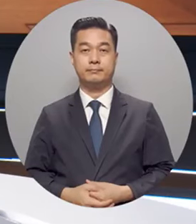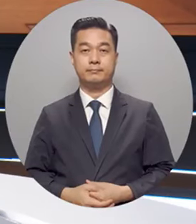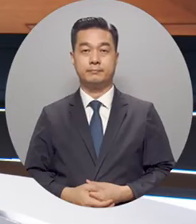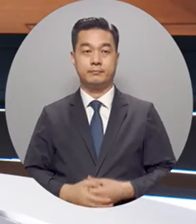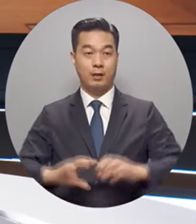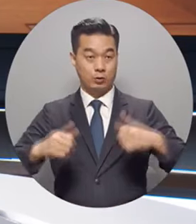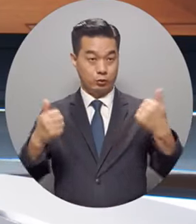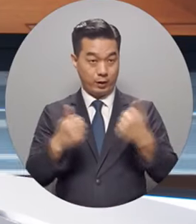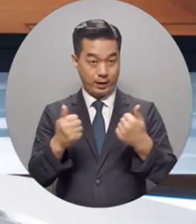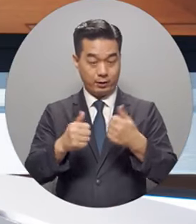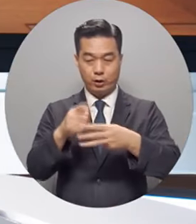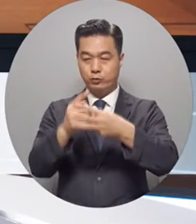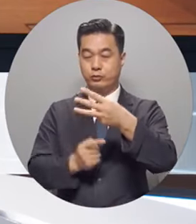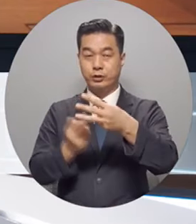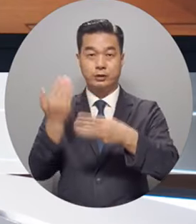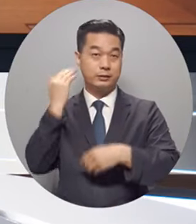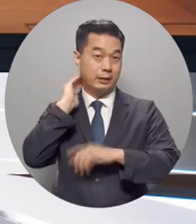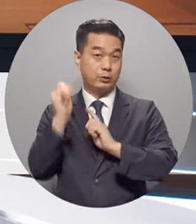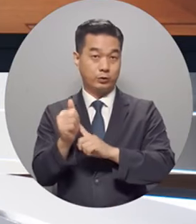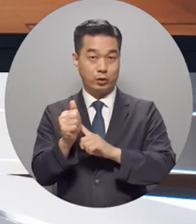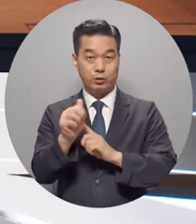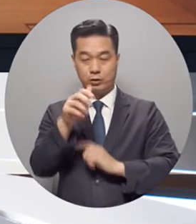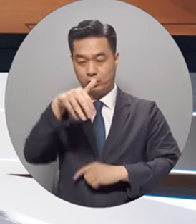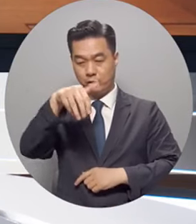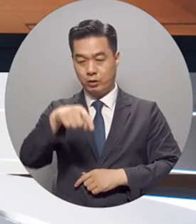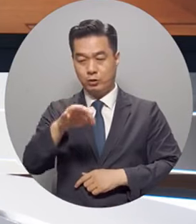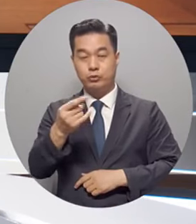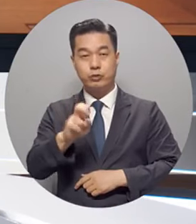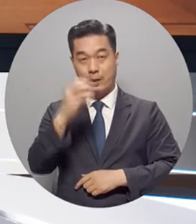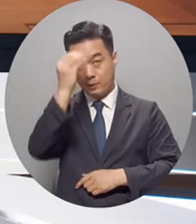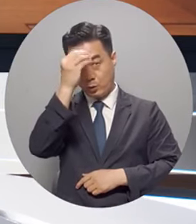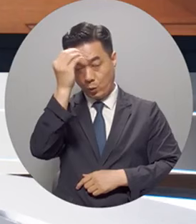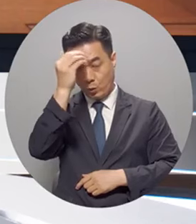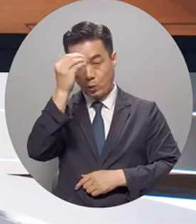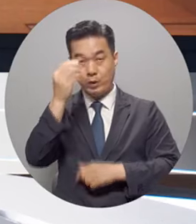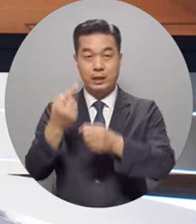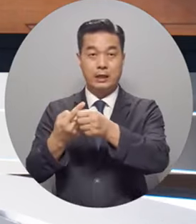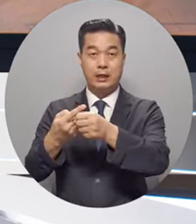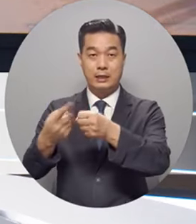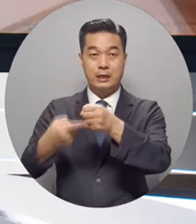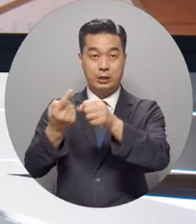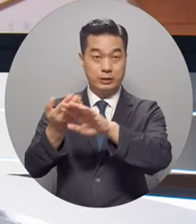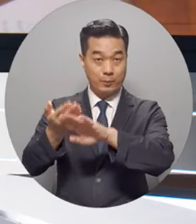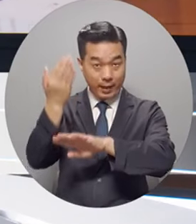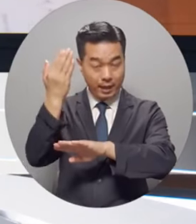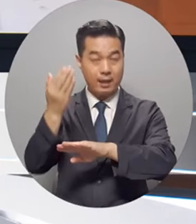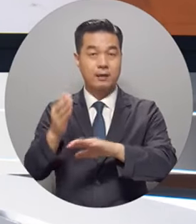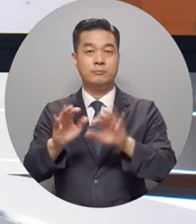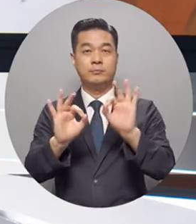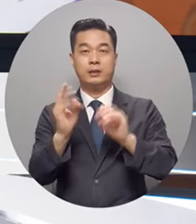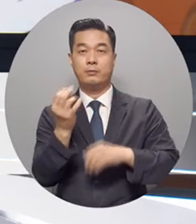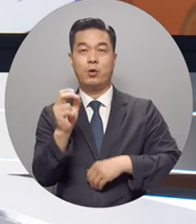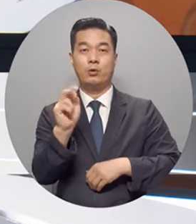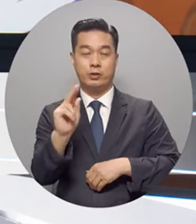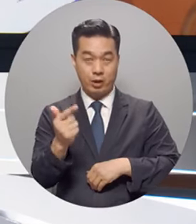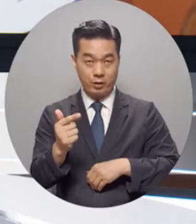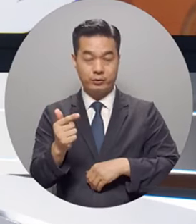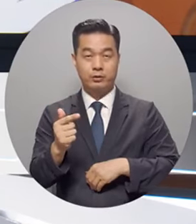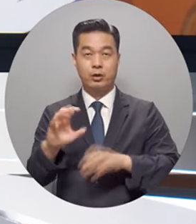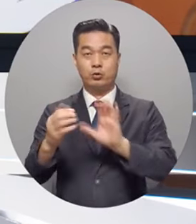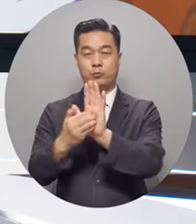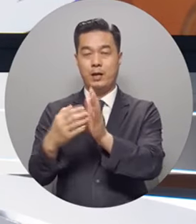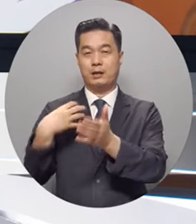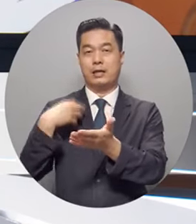국회에선 윤석열 대통령의 충암고 1년 선배로 경호처장 출신인 김용현 국방부 장관 후보자에 대한 인사청문회가